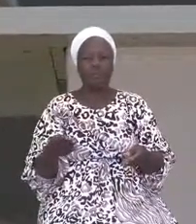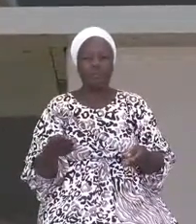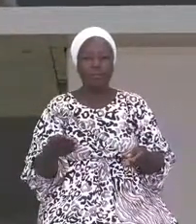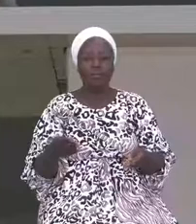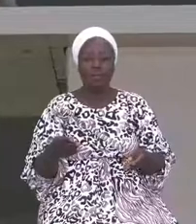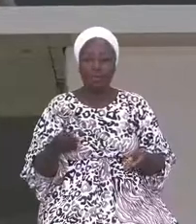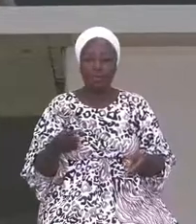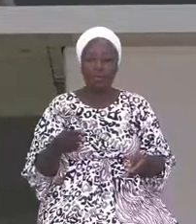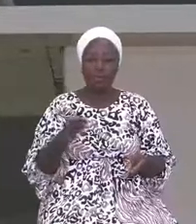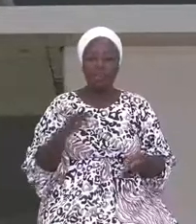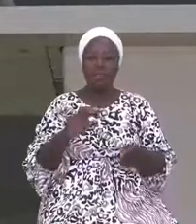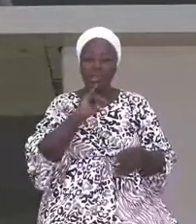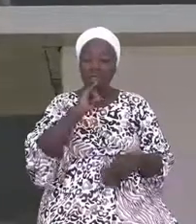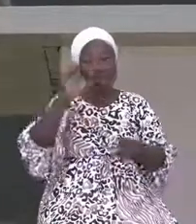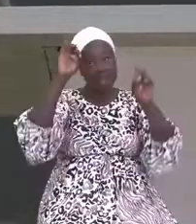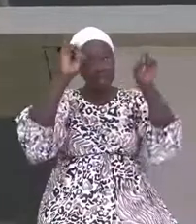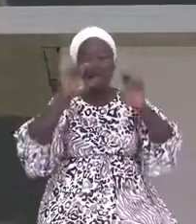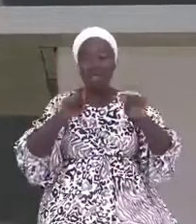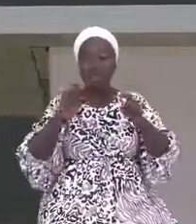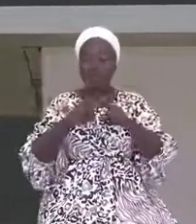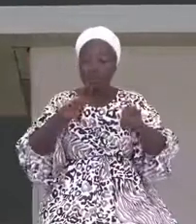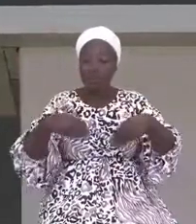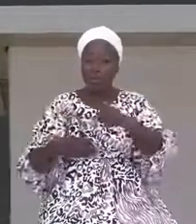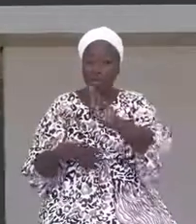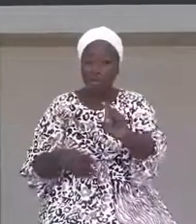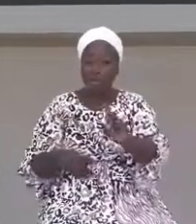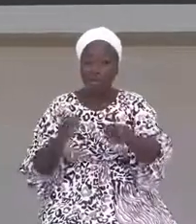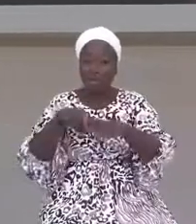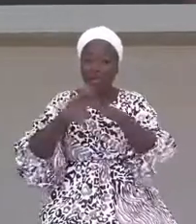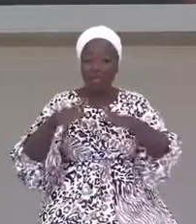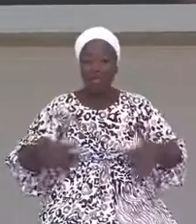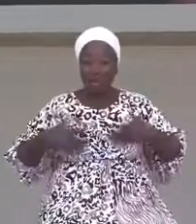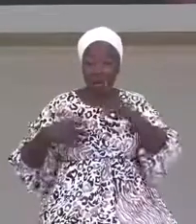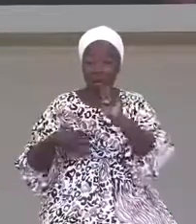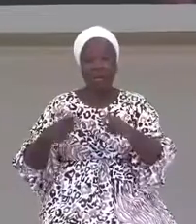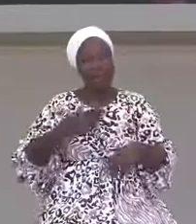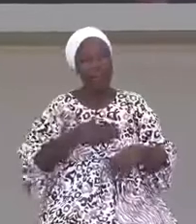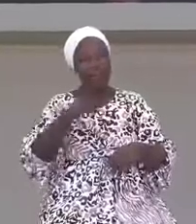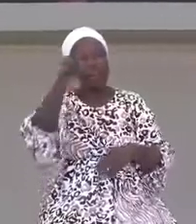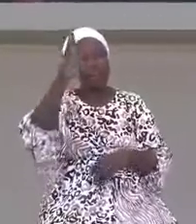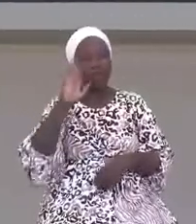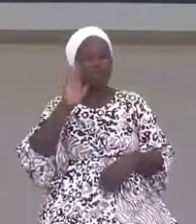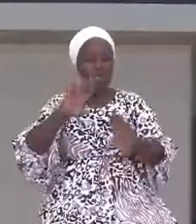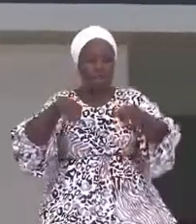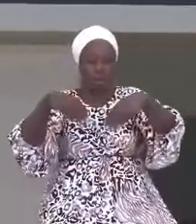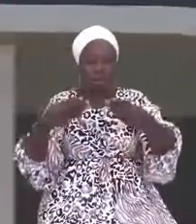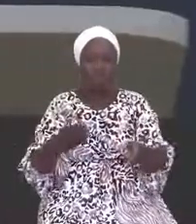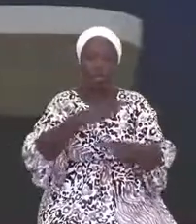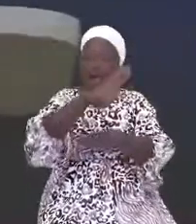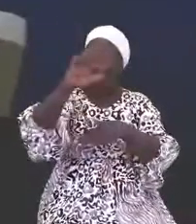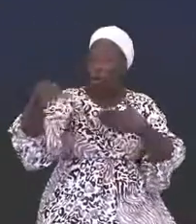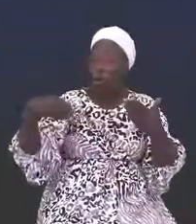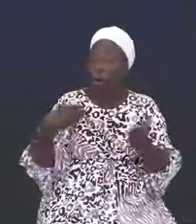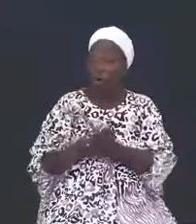est-ce qu'elle est capable de pouvoir dans ta vie mon Dieu pour voir à tout vos